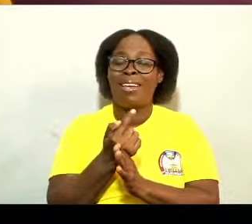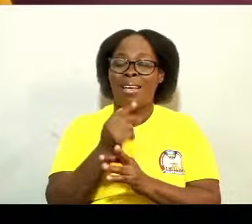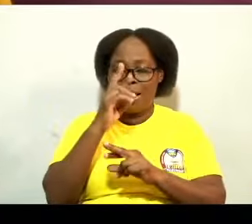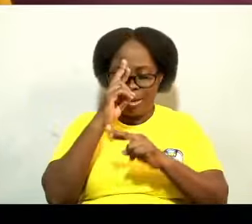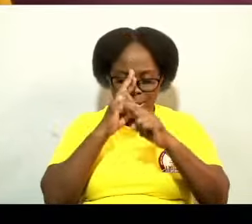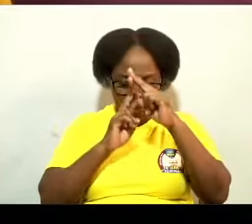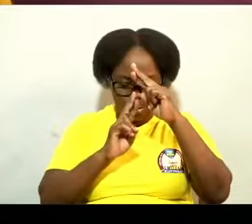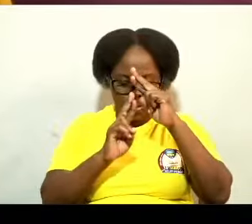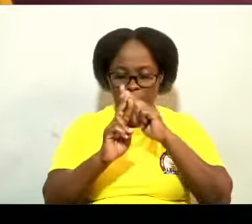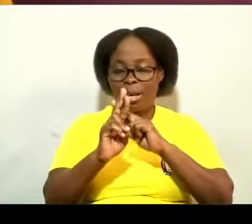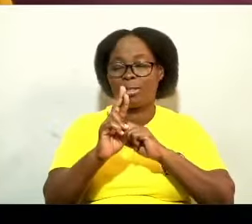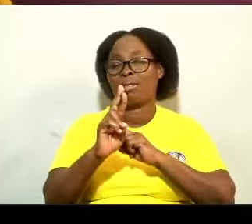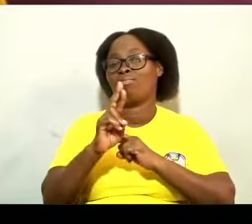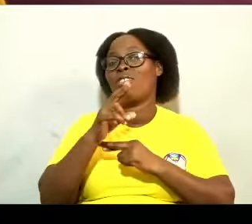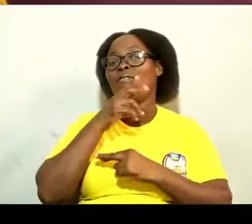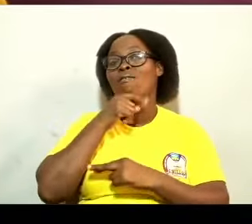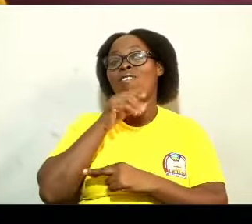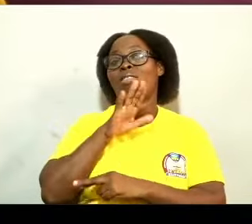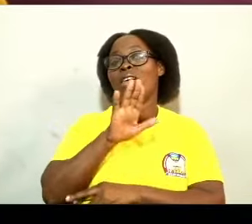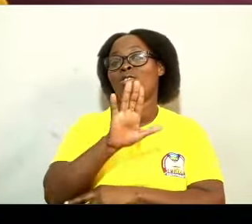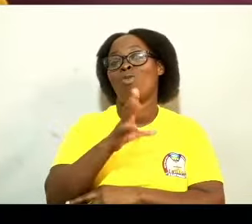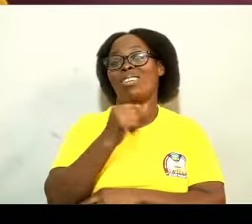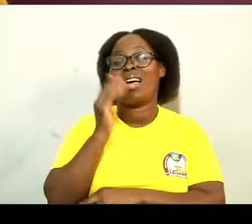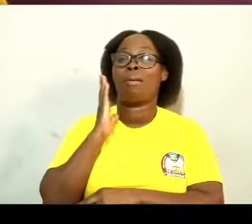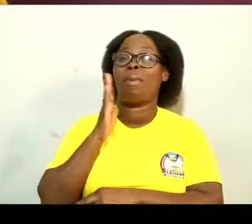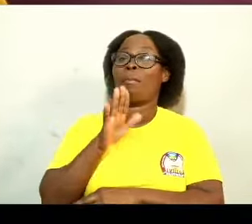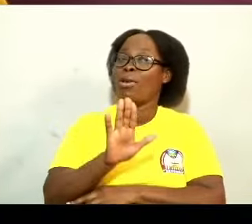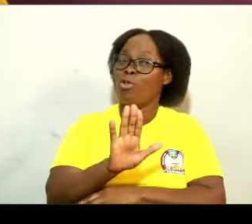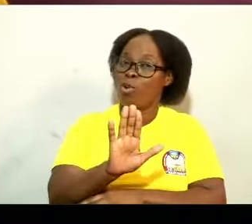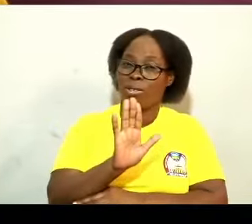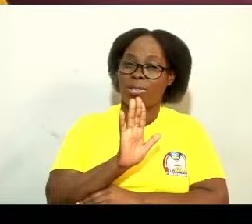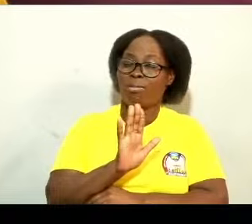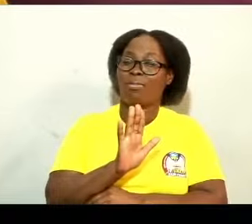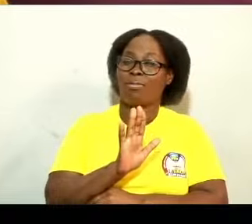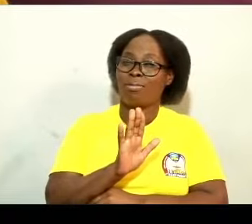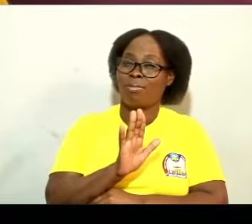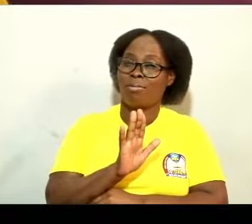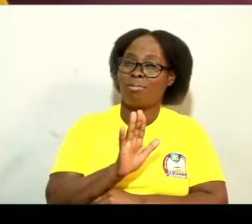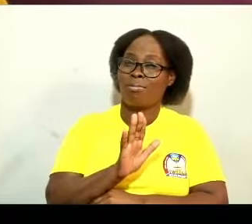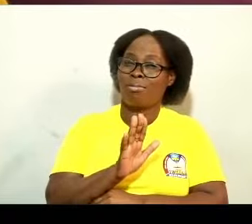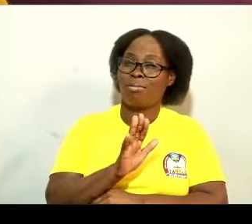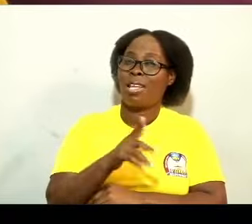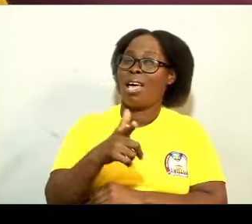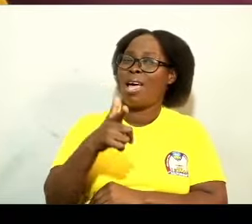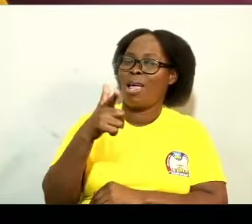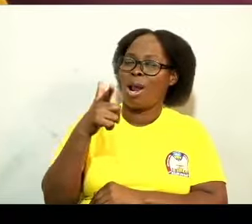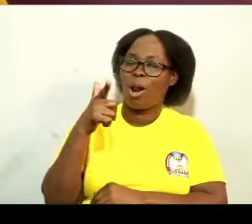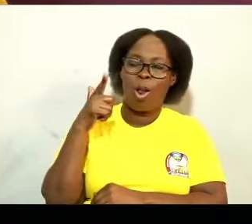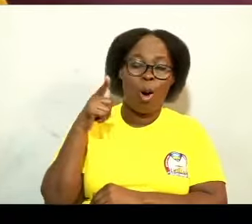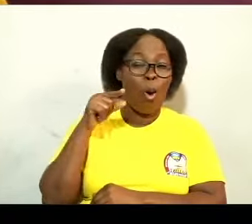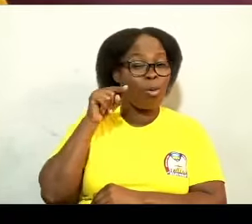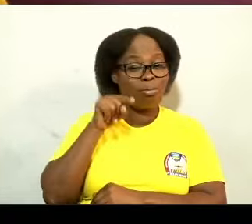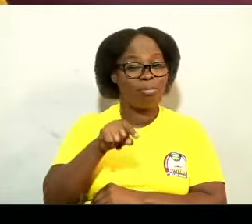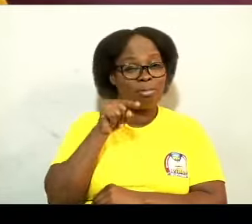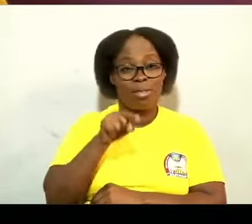waheshimu baba yako na mama yako, amri hii